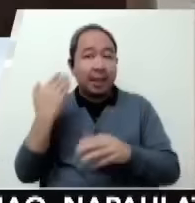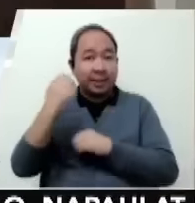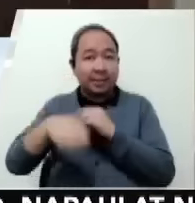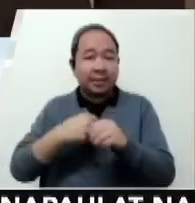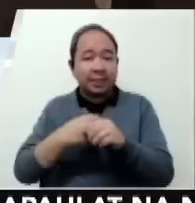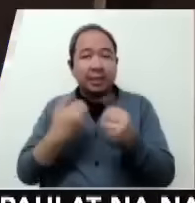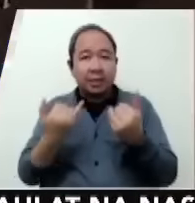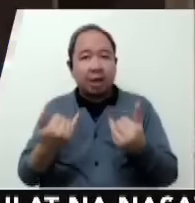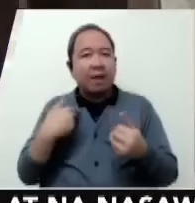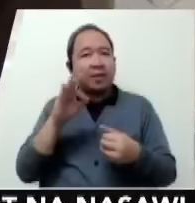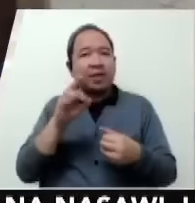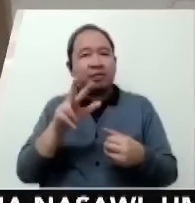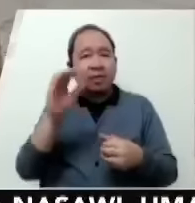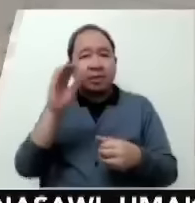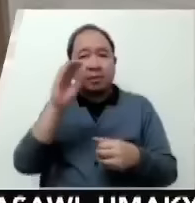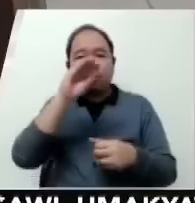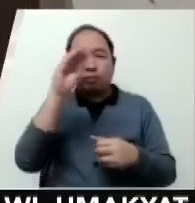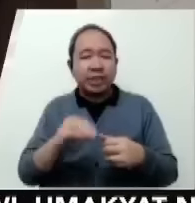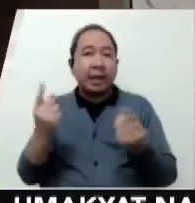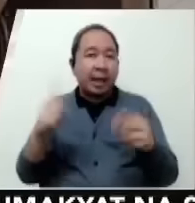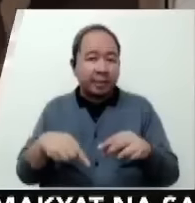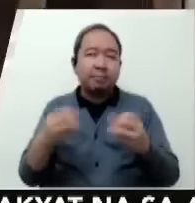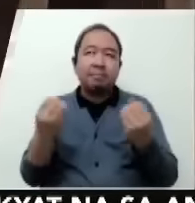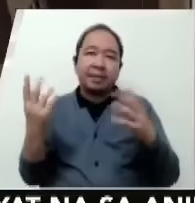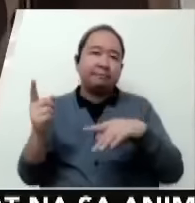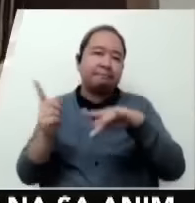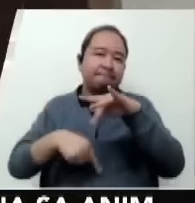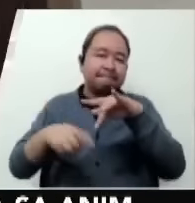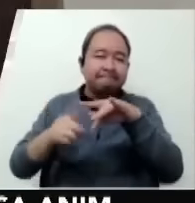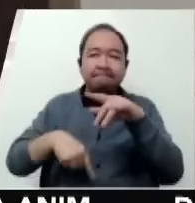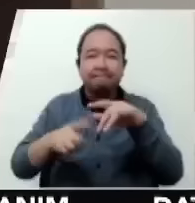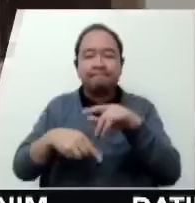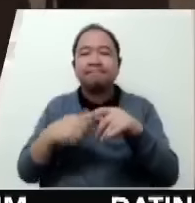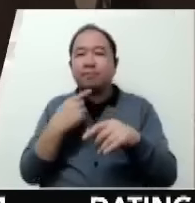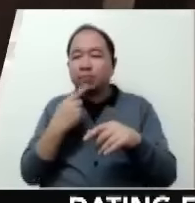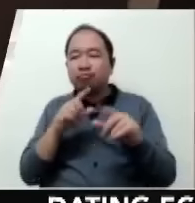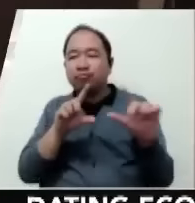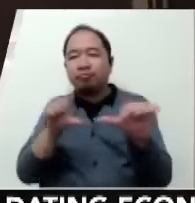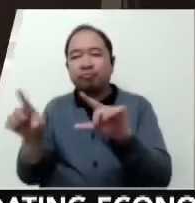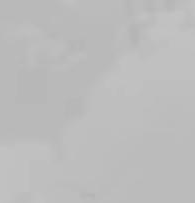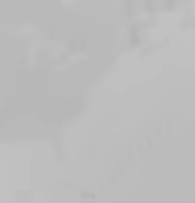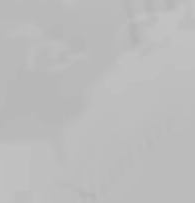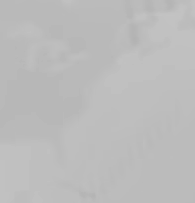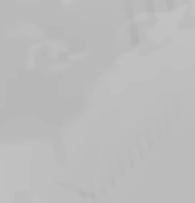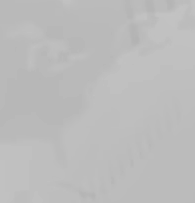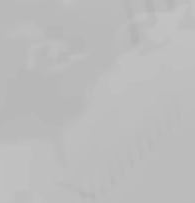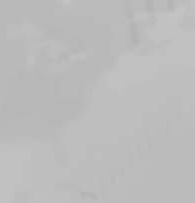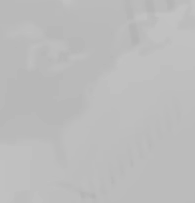Para sa GMA Integrated News, Salima Refran, Nakatutok, 24 Oras.